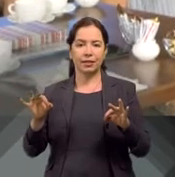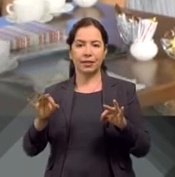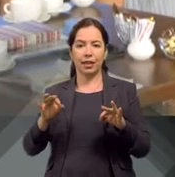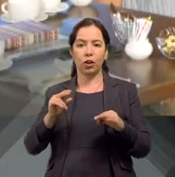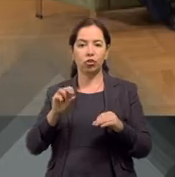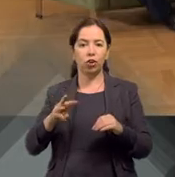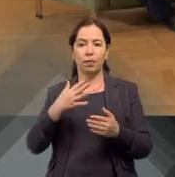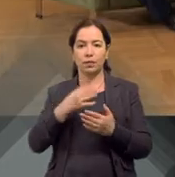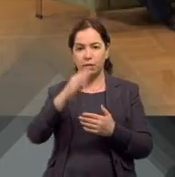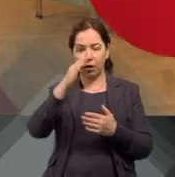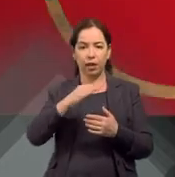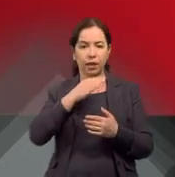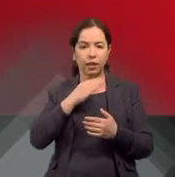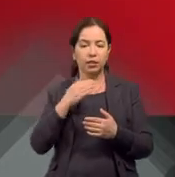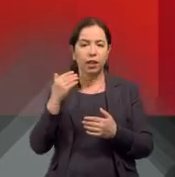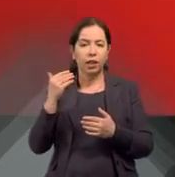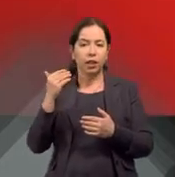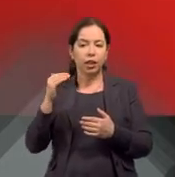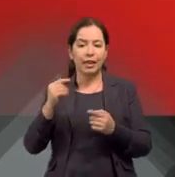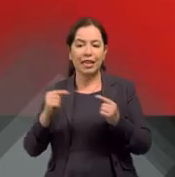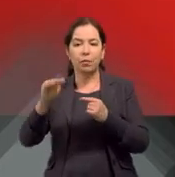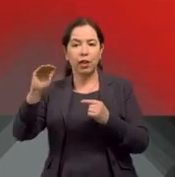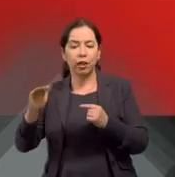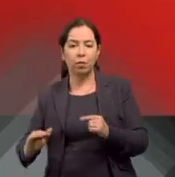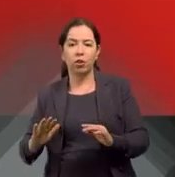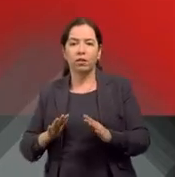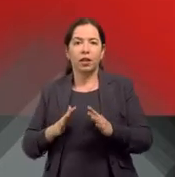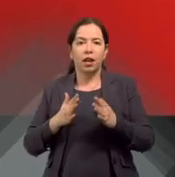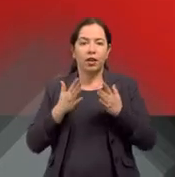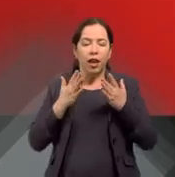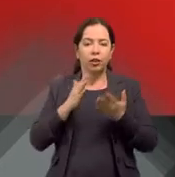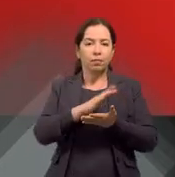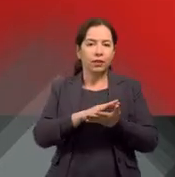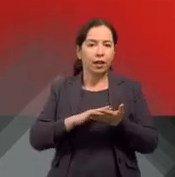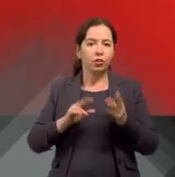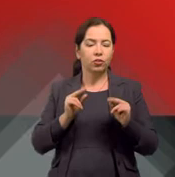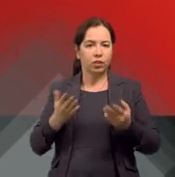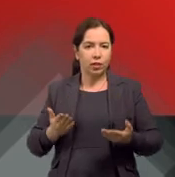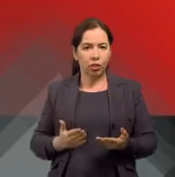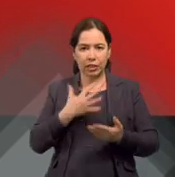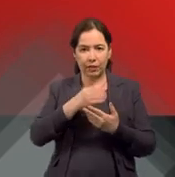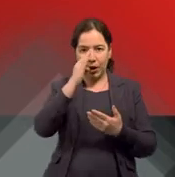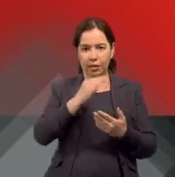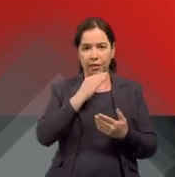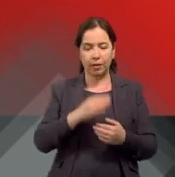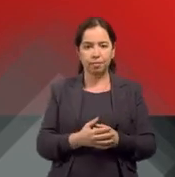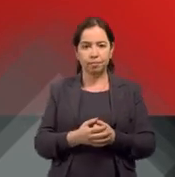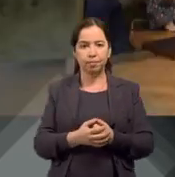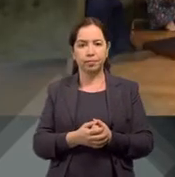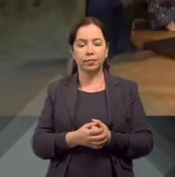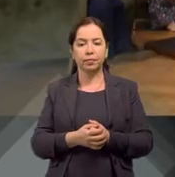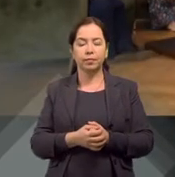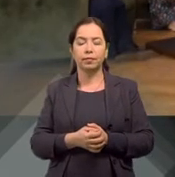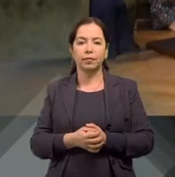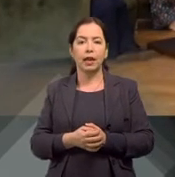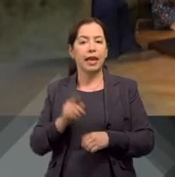вдохновляет тебя на жизнь. Что означает быть взрослым? Нежность как главный критерий взрослости.